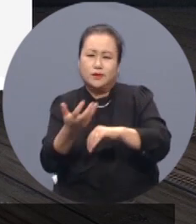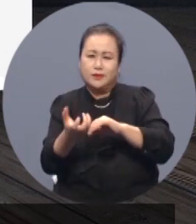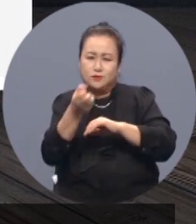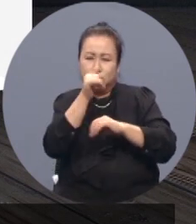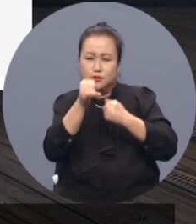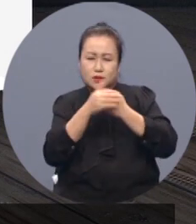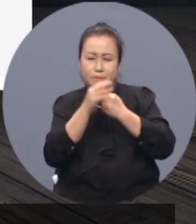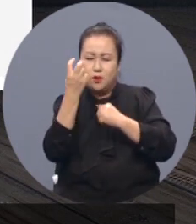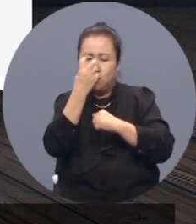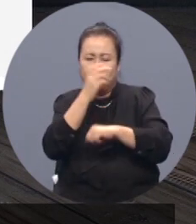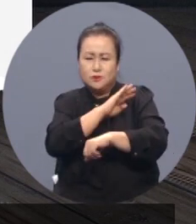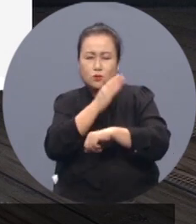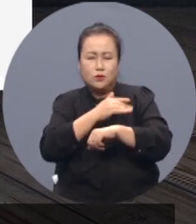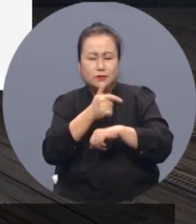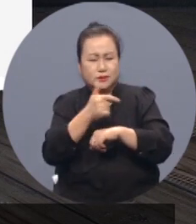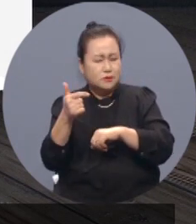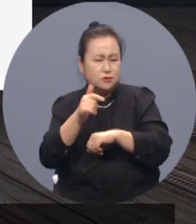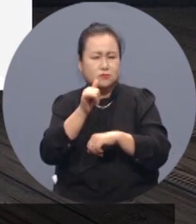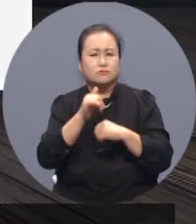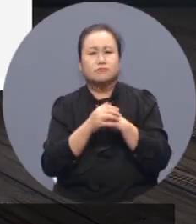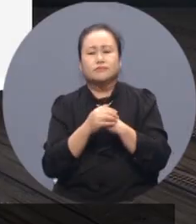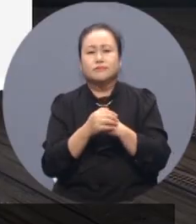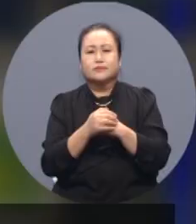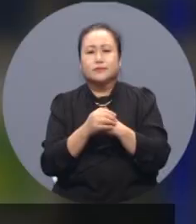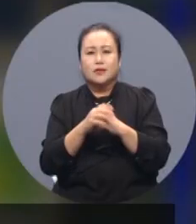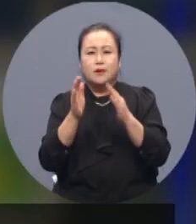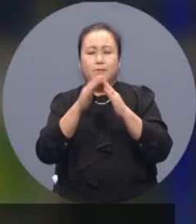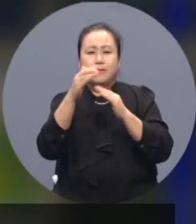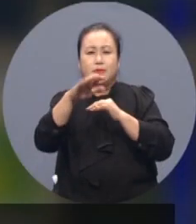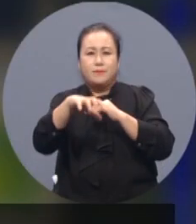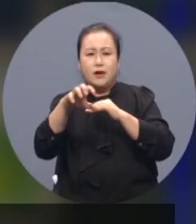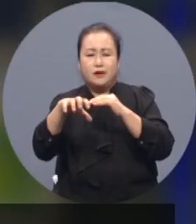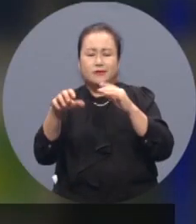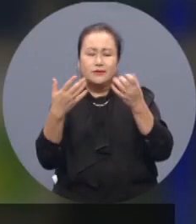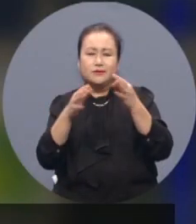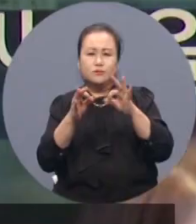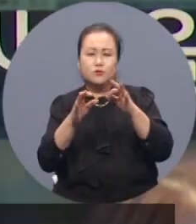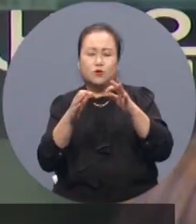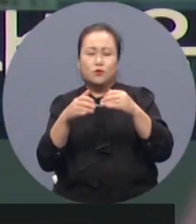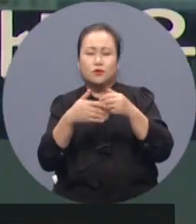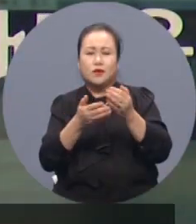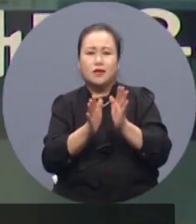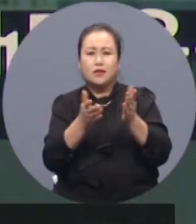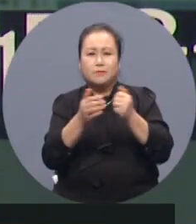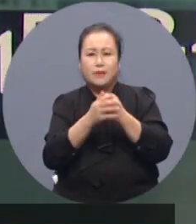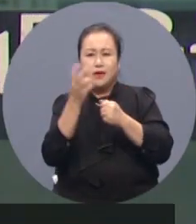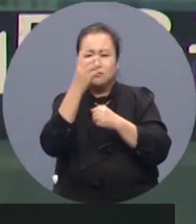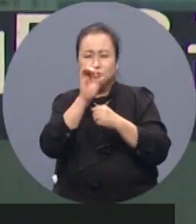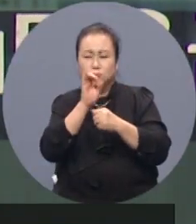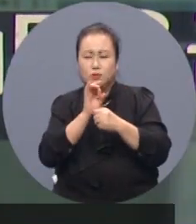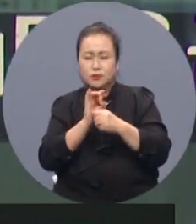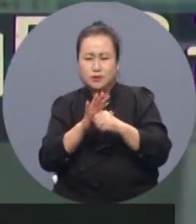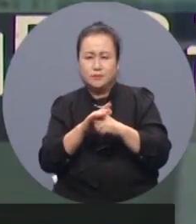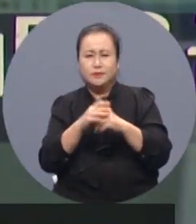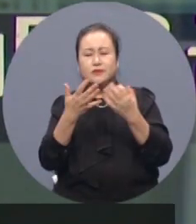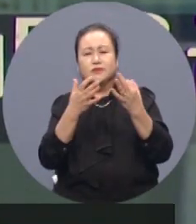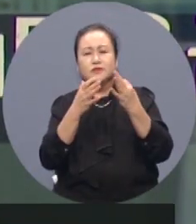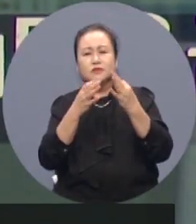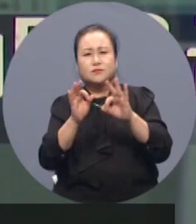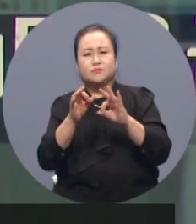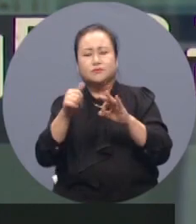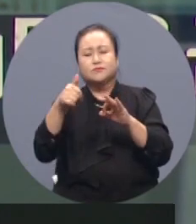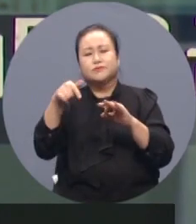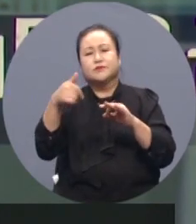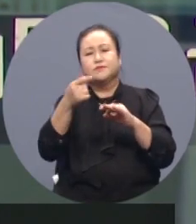있어 감사 권한이 커질 수 밖에 없습니다 마을금고 가 금융기관 만큼 금 융 검사 만큼은 금감원이 해야